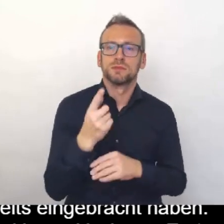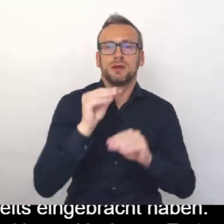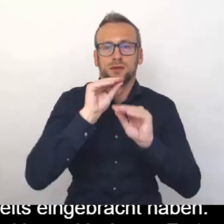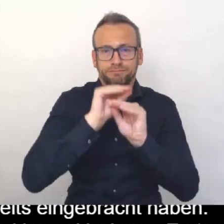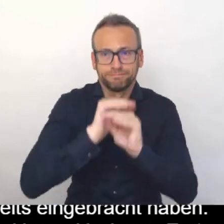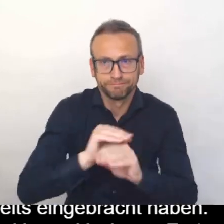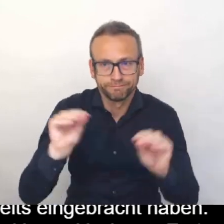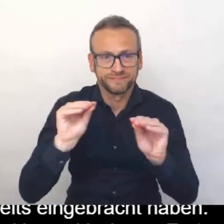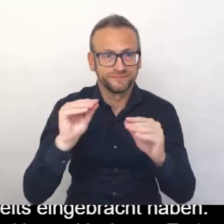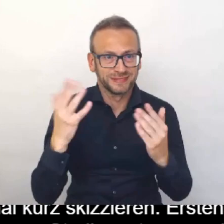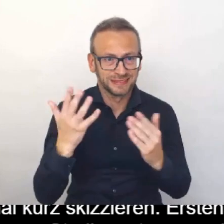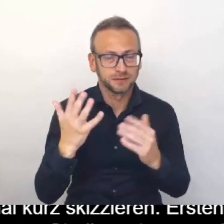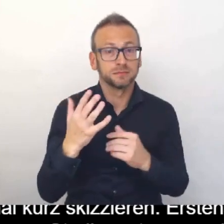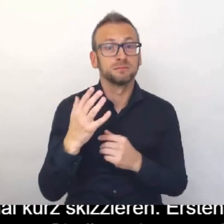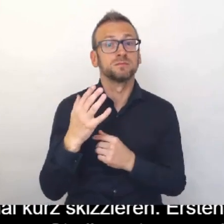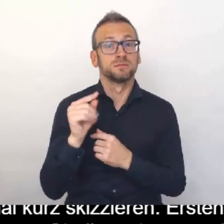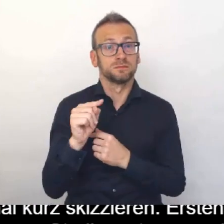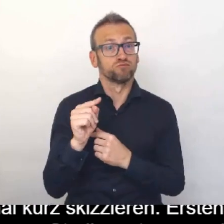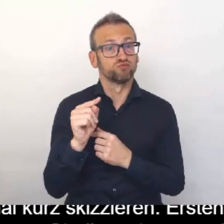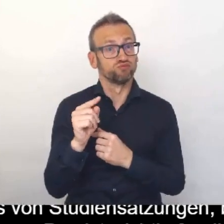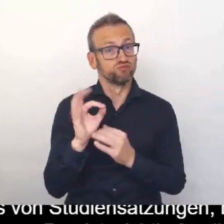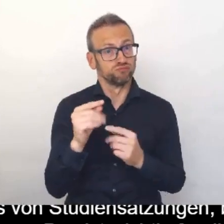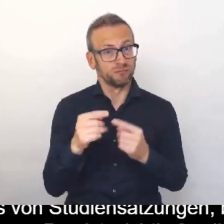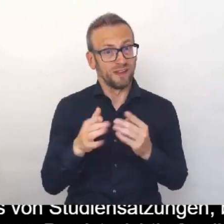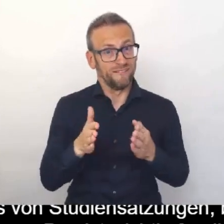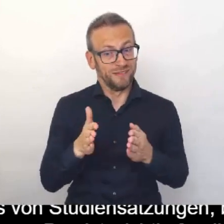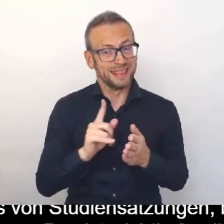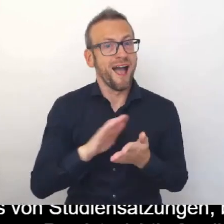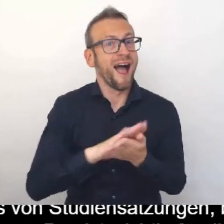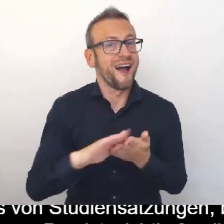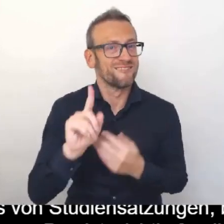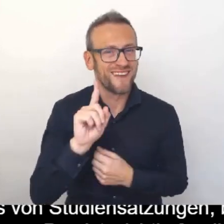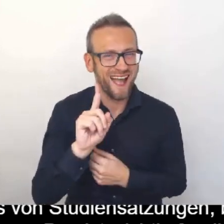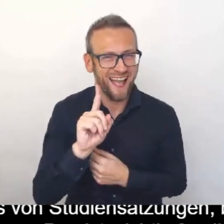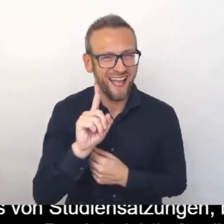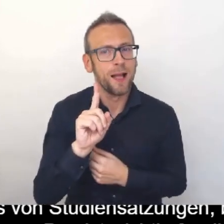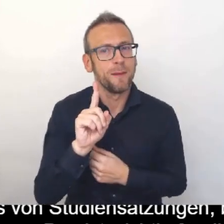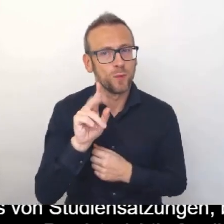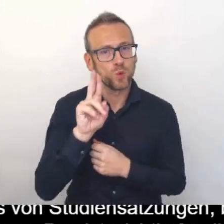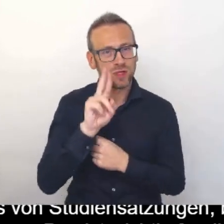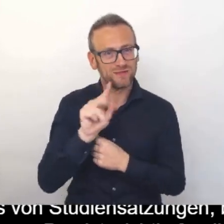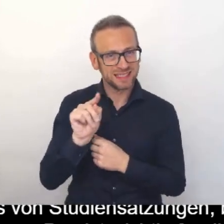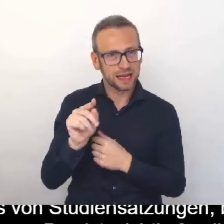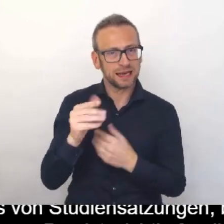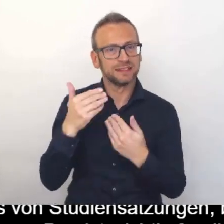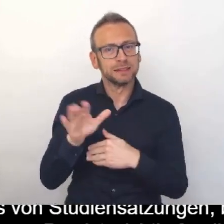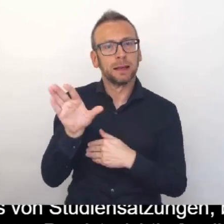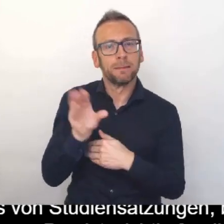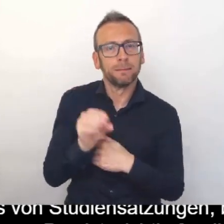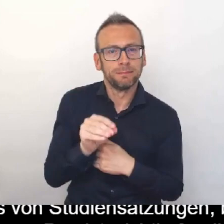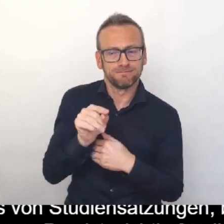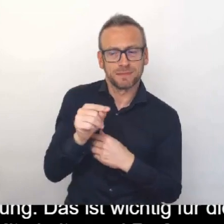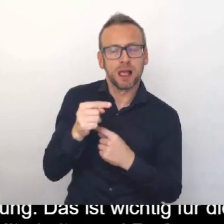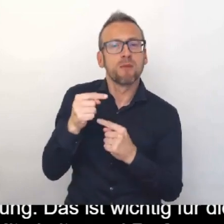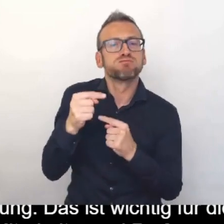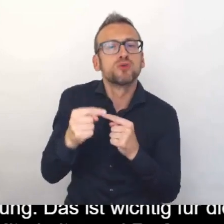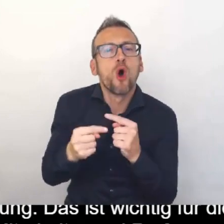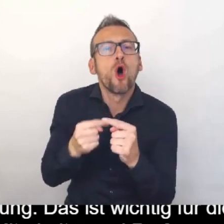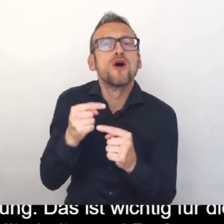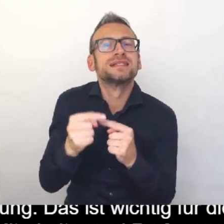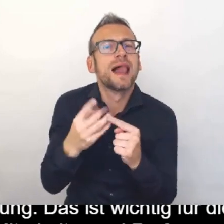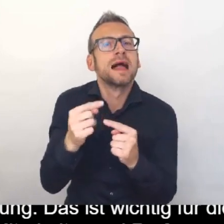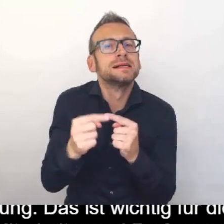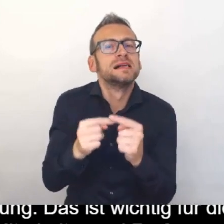Differenzierung, zum Beispiel durch Einführung zahlreicher Optionen, wie der Wahl der Organisationsform als staatliche Einrichtung,